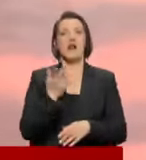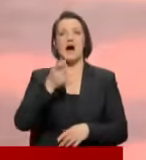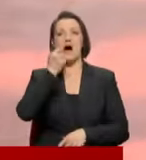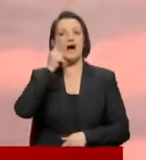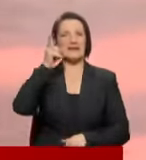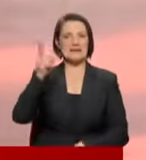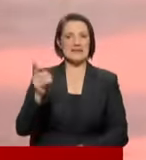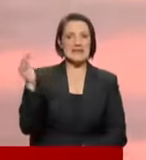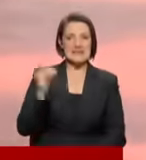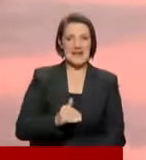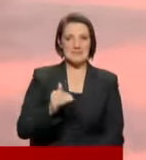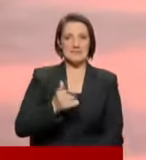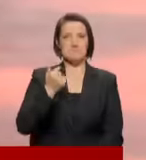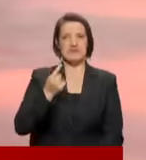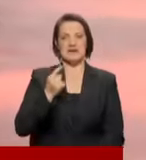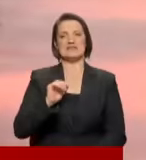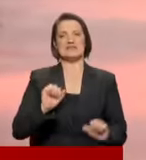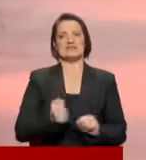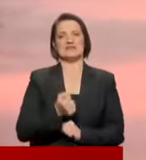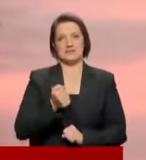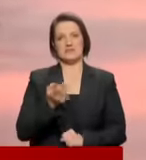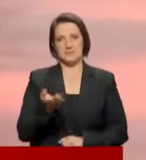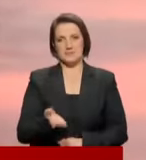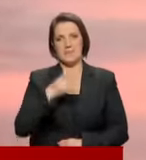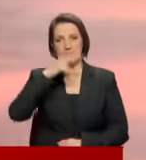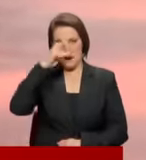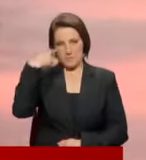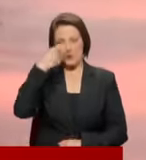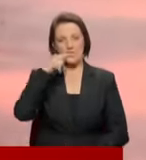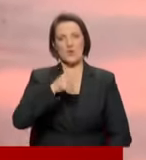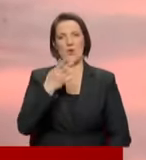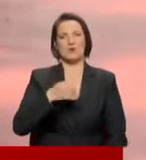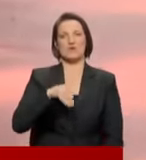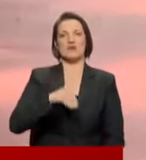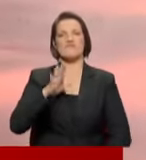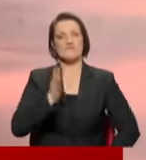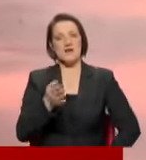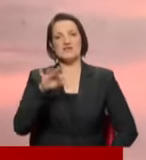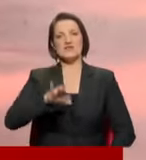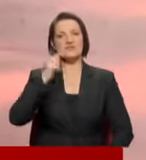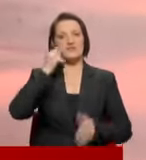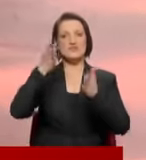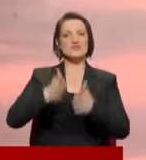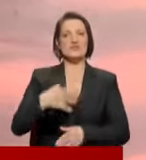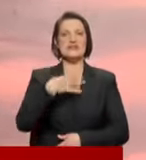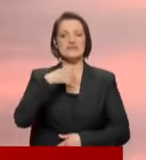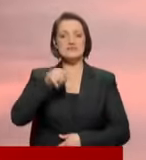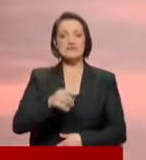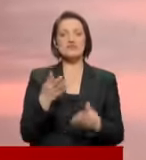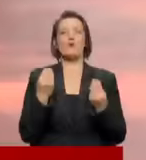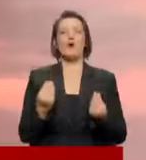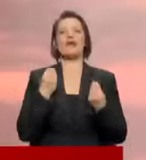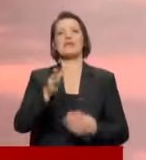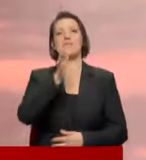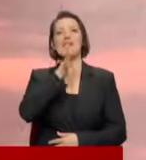Ankara'dan gelmesi birazcık sıkıntılı, bayram üzeri olduğu için ve zaten şahıs kendisi de bunları çok iyi